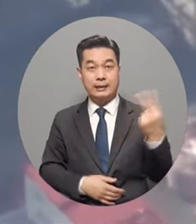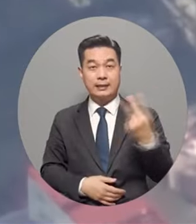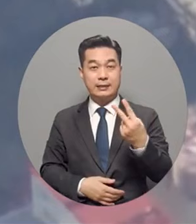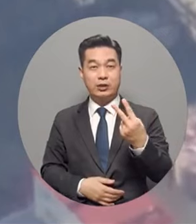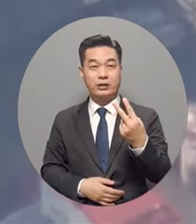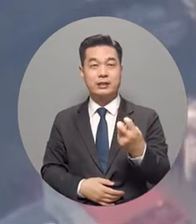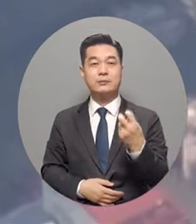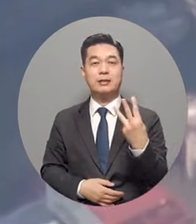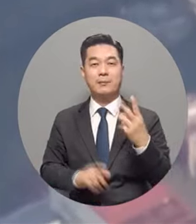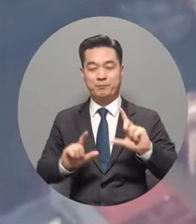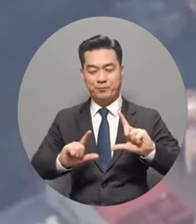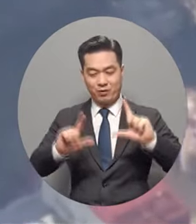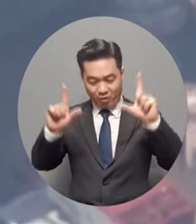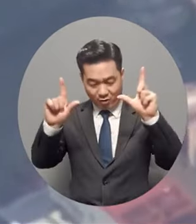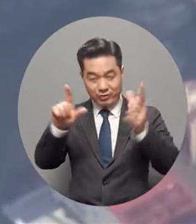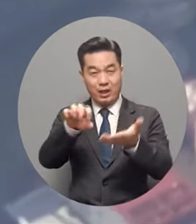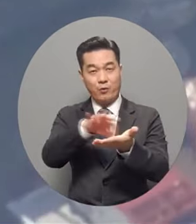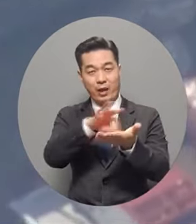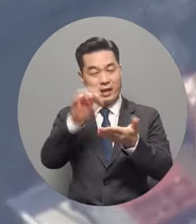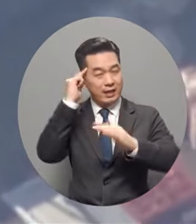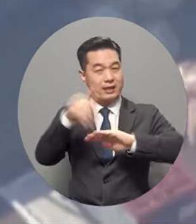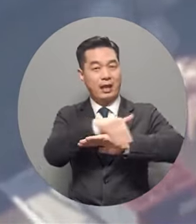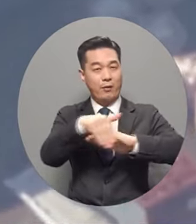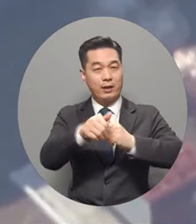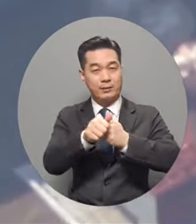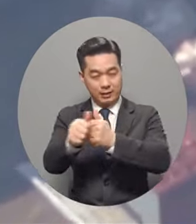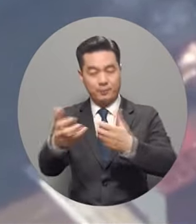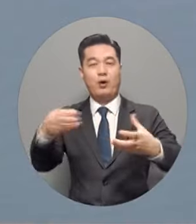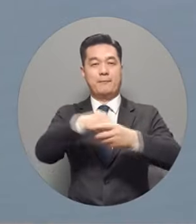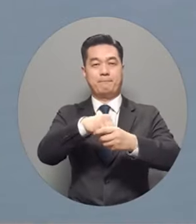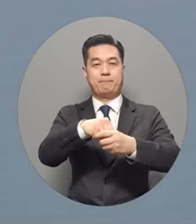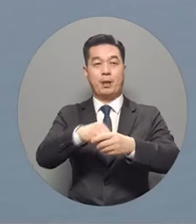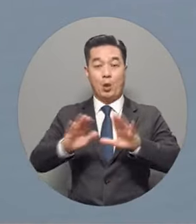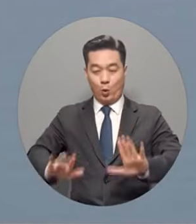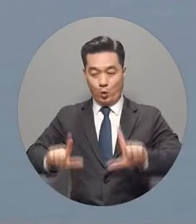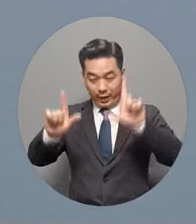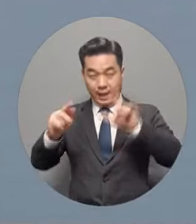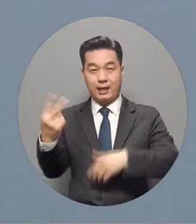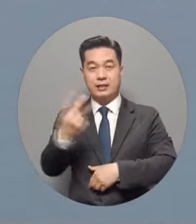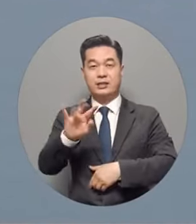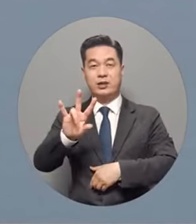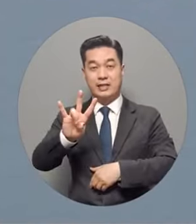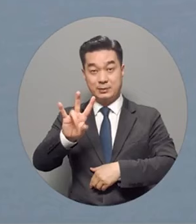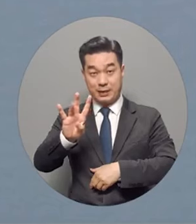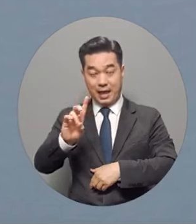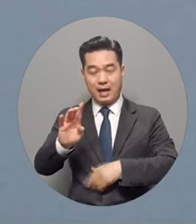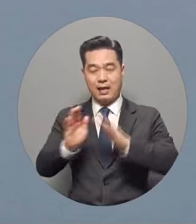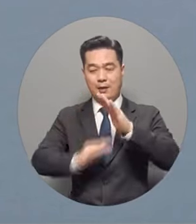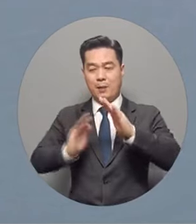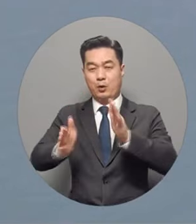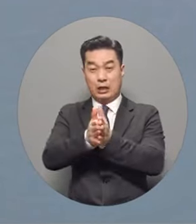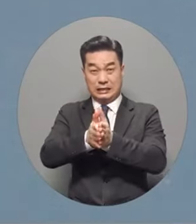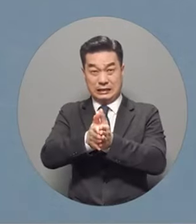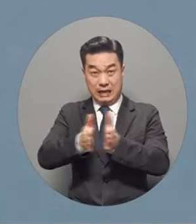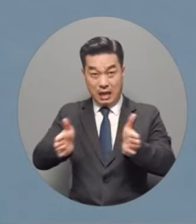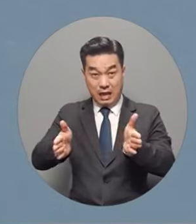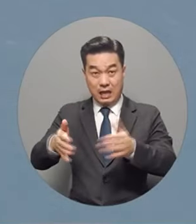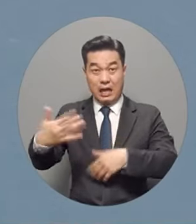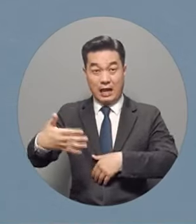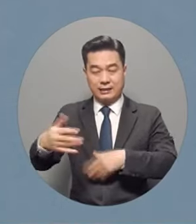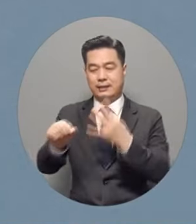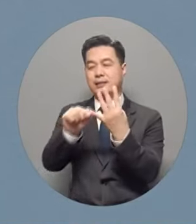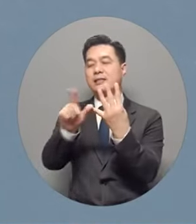2023년 회계연도 오염수 처리 계획에 따른 것으로 2024 회계연도에 본격적인 오염수 방류는